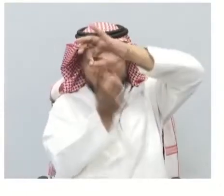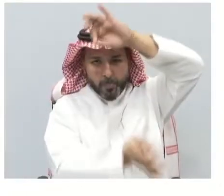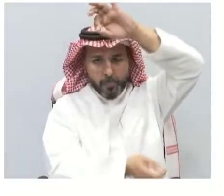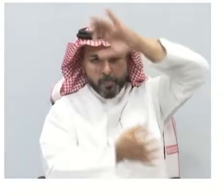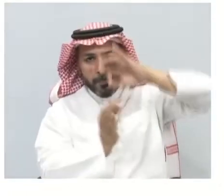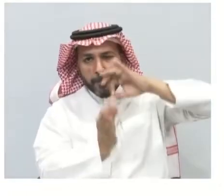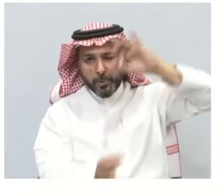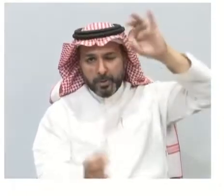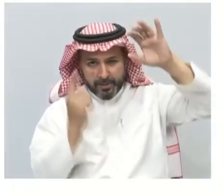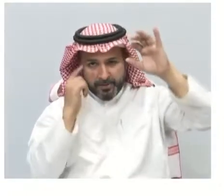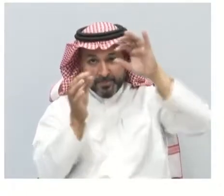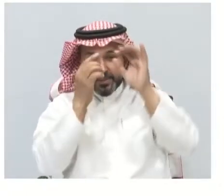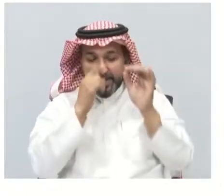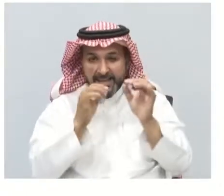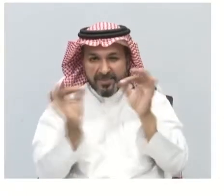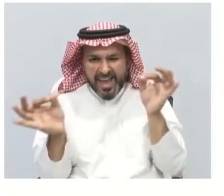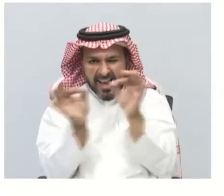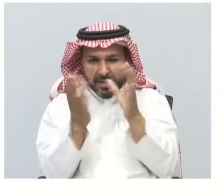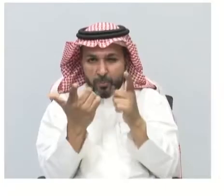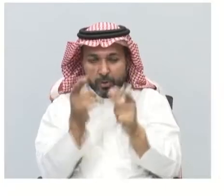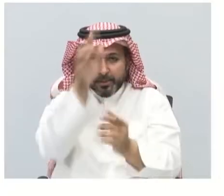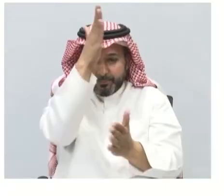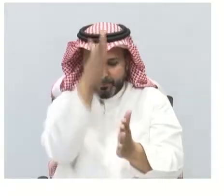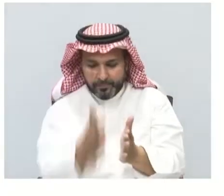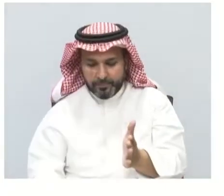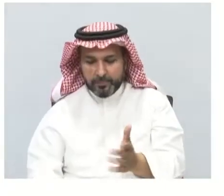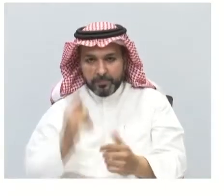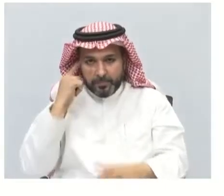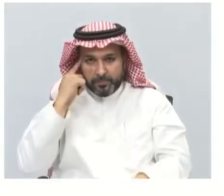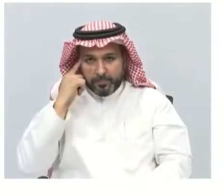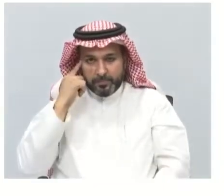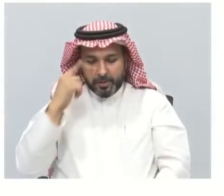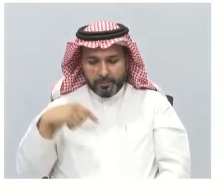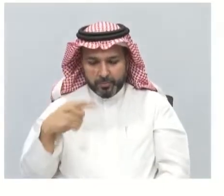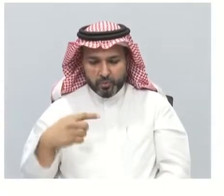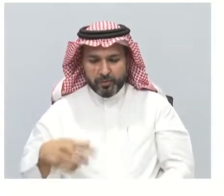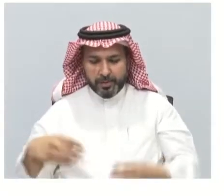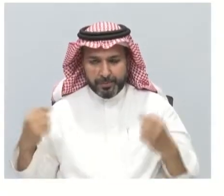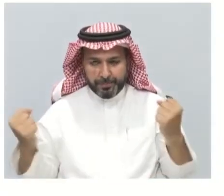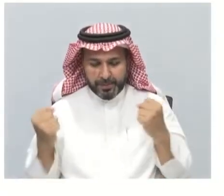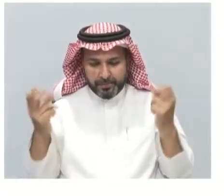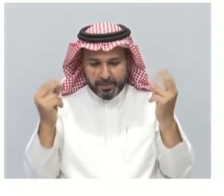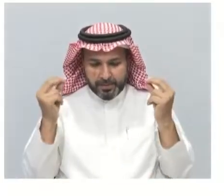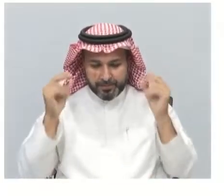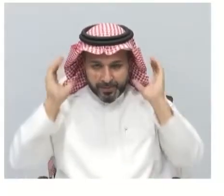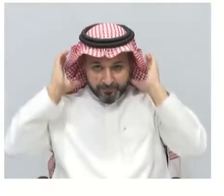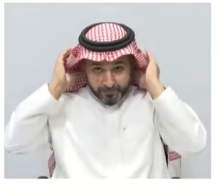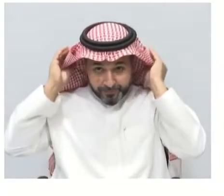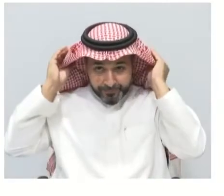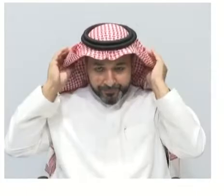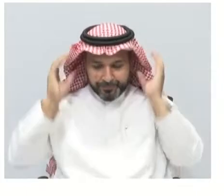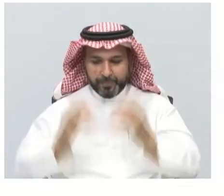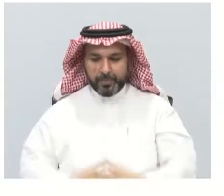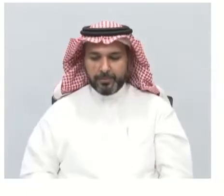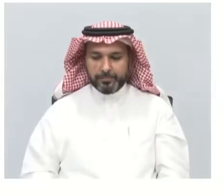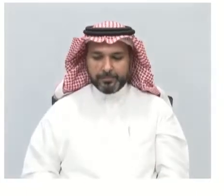لكي نعرف العلاقه بين العمود المستقيم العمودي واقصر نقطه بين هذا المستقيم اذا البعد بين نقطه